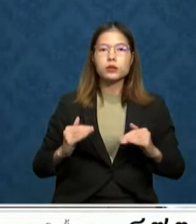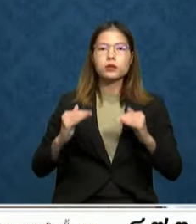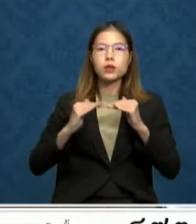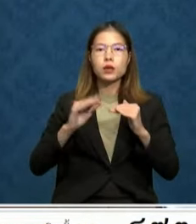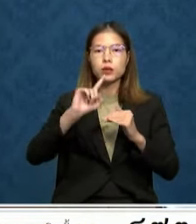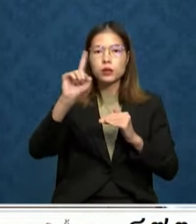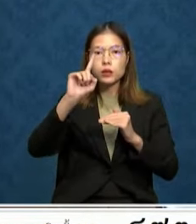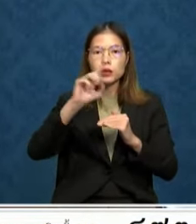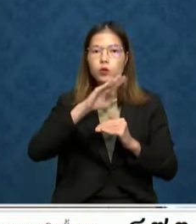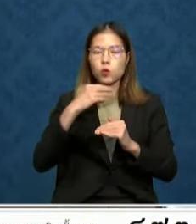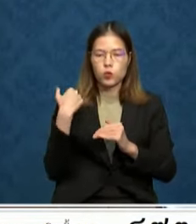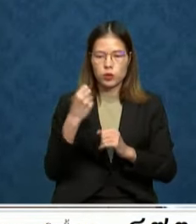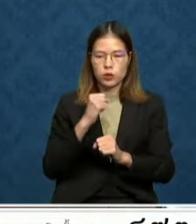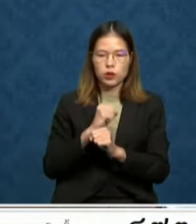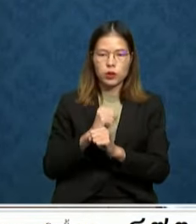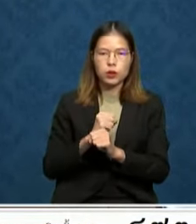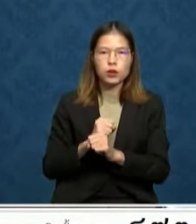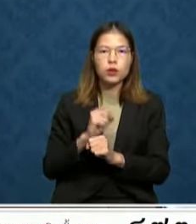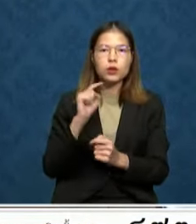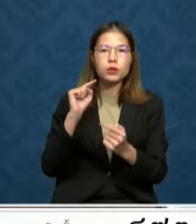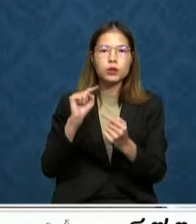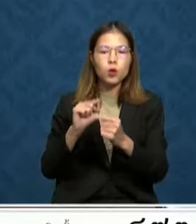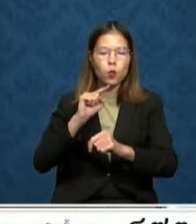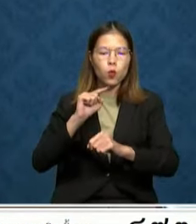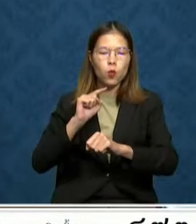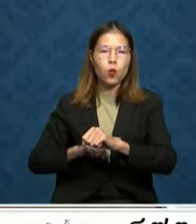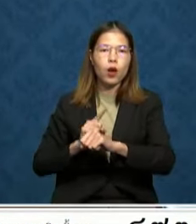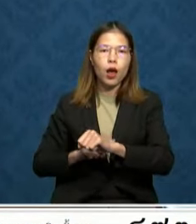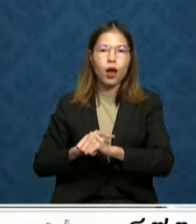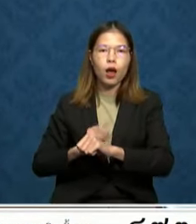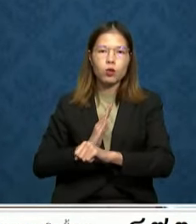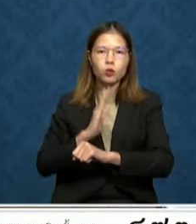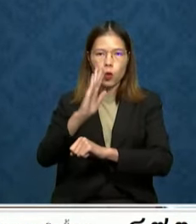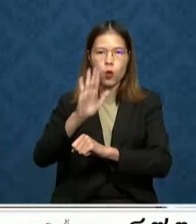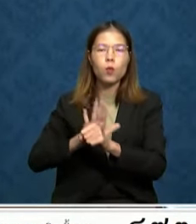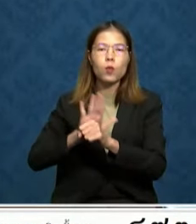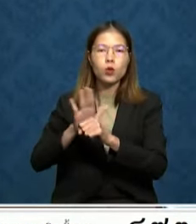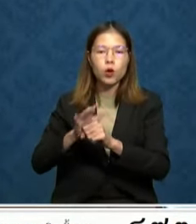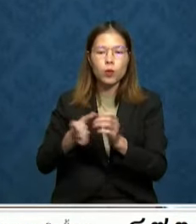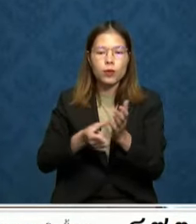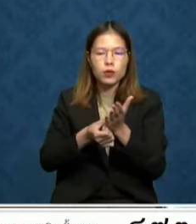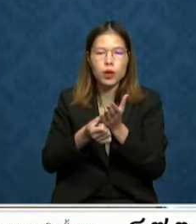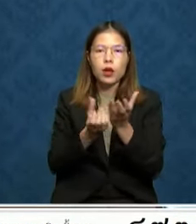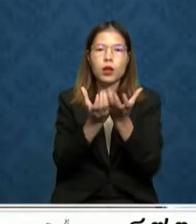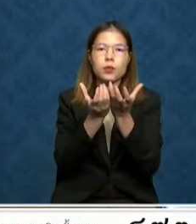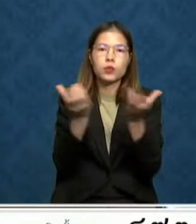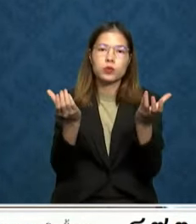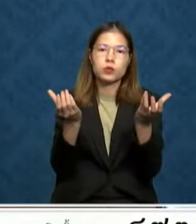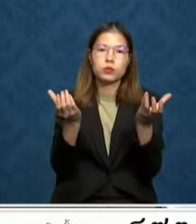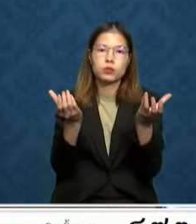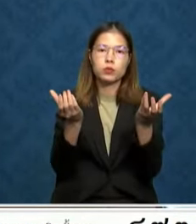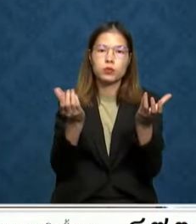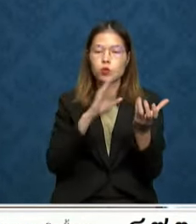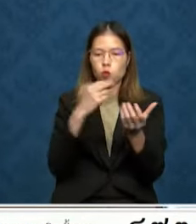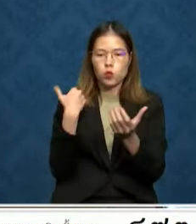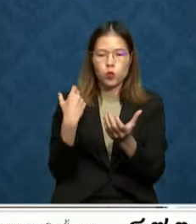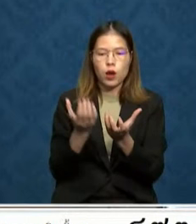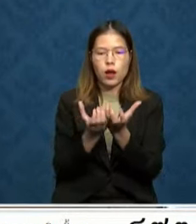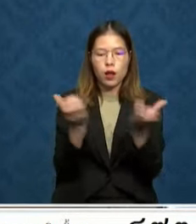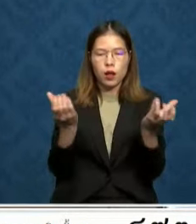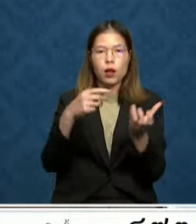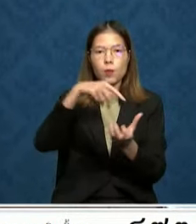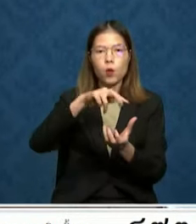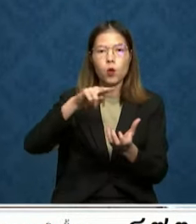ทำ้างว่าเราถึงเว latter ที่เหมาะสม และสมควรแล้วในการแก่ไขรามนูนชะบับนี้ในเมื่ทำมนูนชะบับนี้